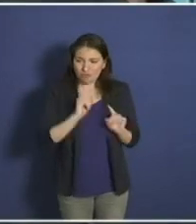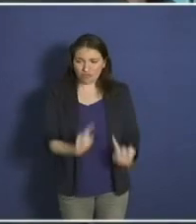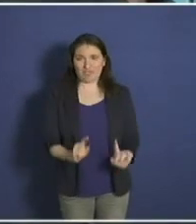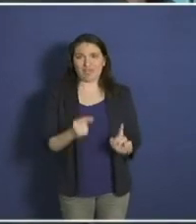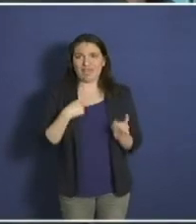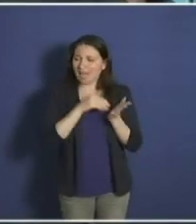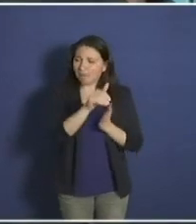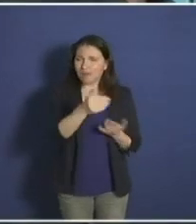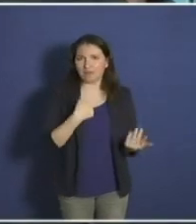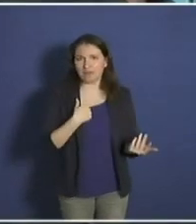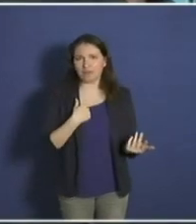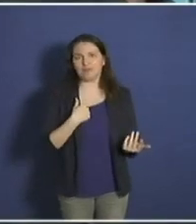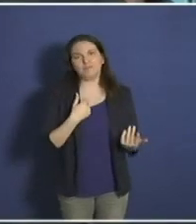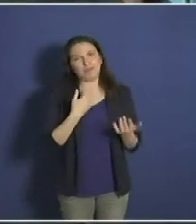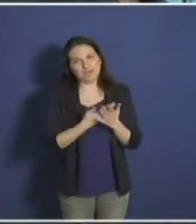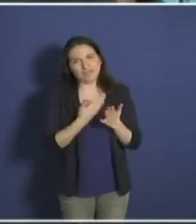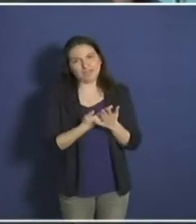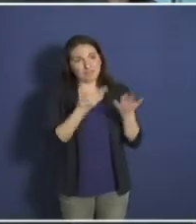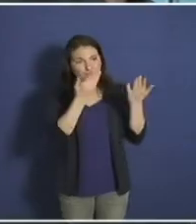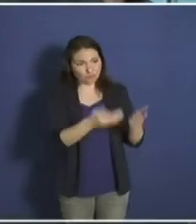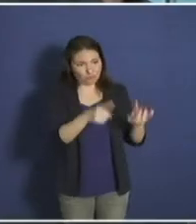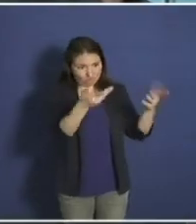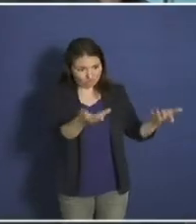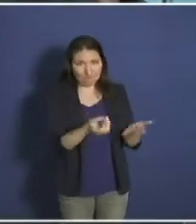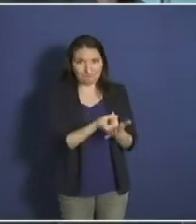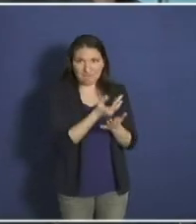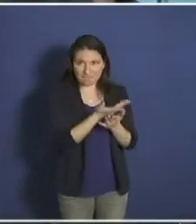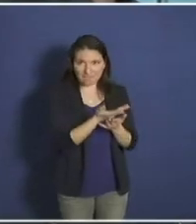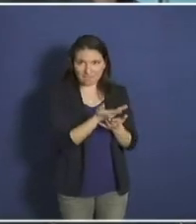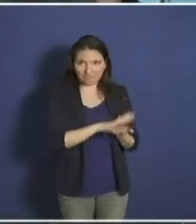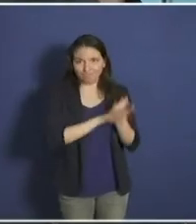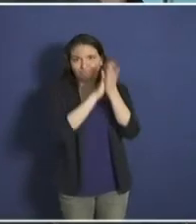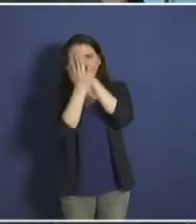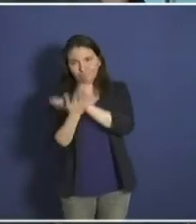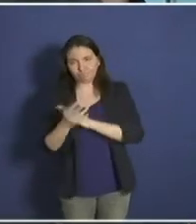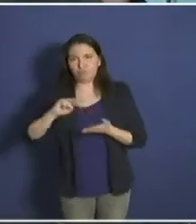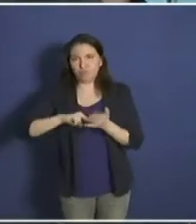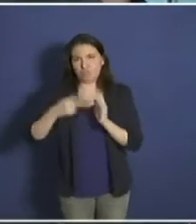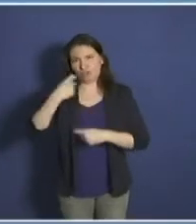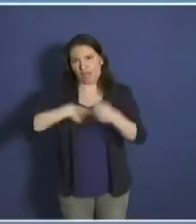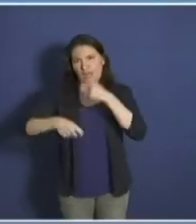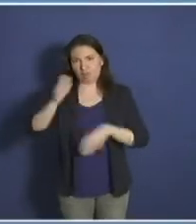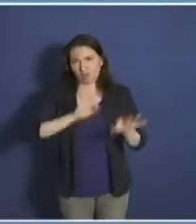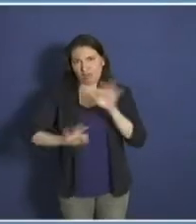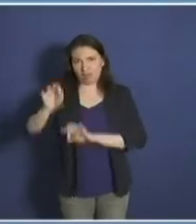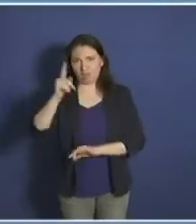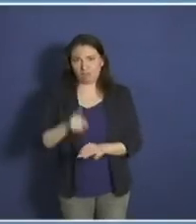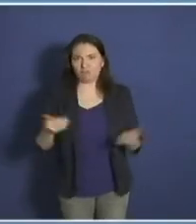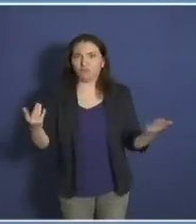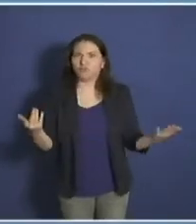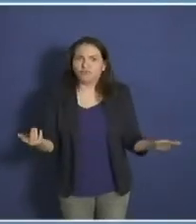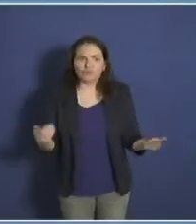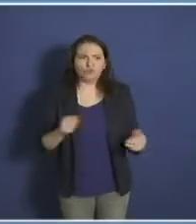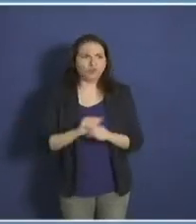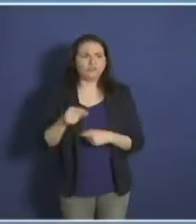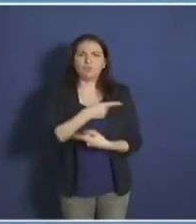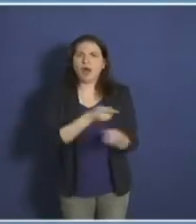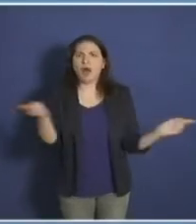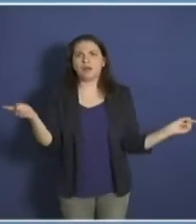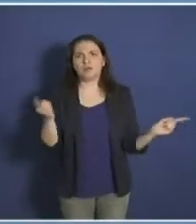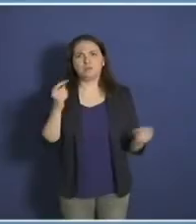daraus leiten sich dann natürlich politische Handlungen ab. Und trotzdem verfolge ich natürlich alle Meinungsbildungen.